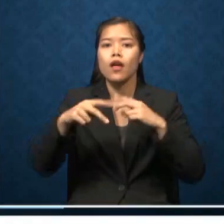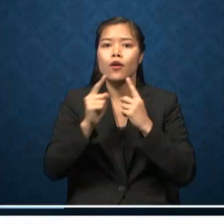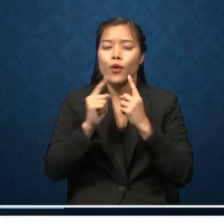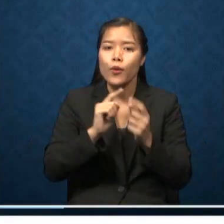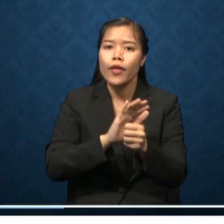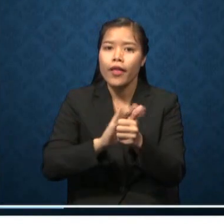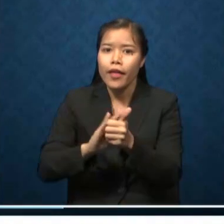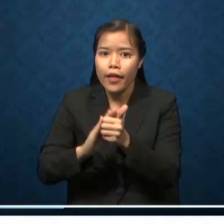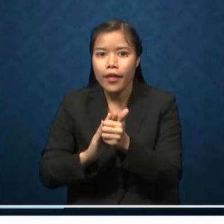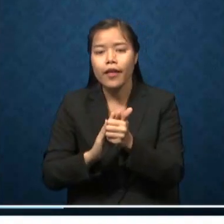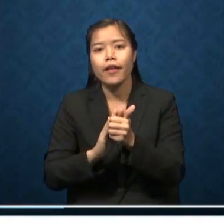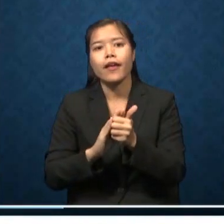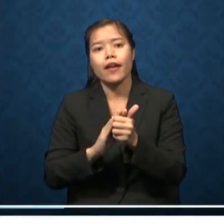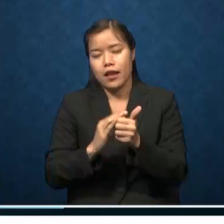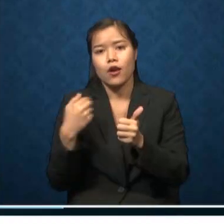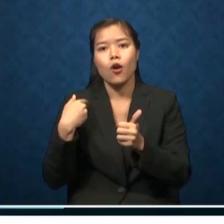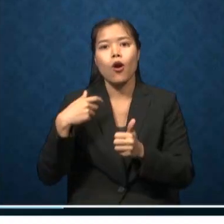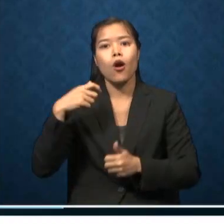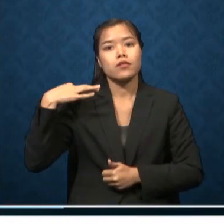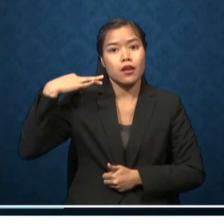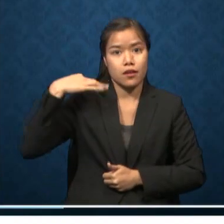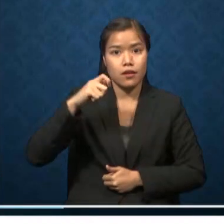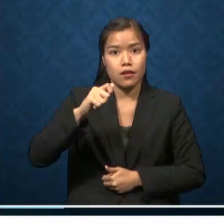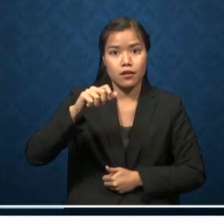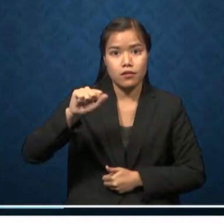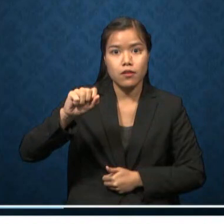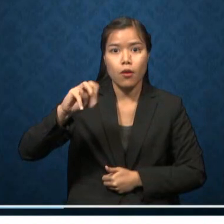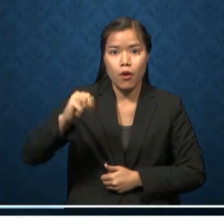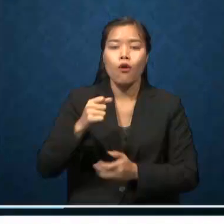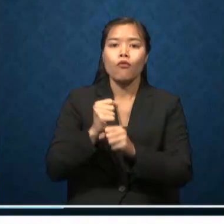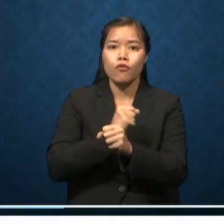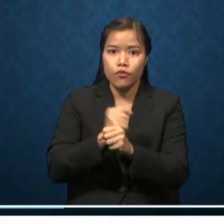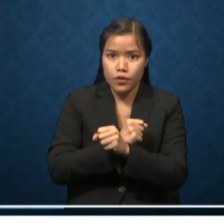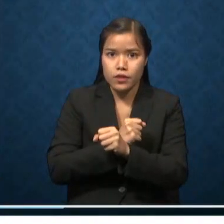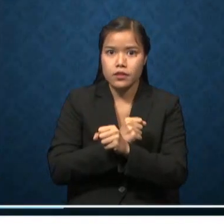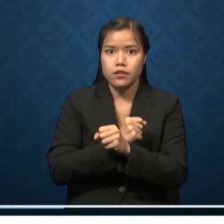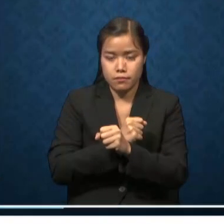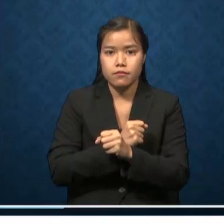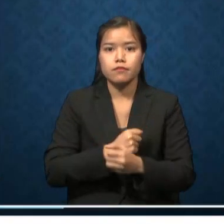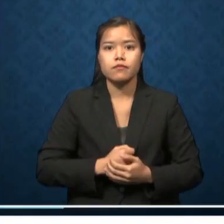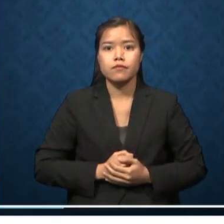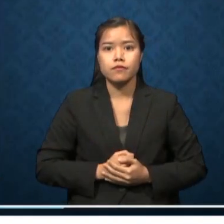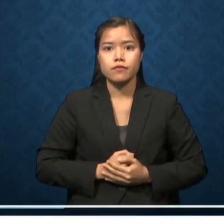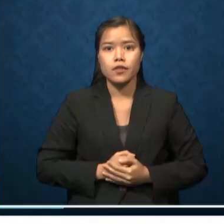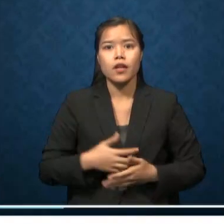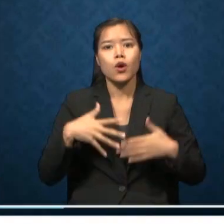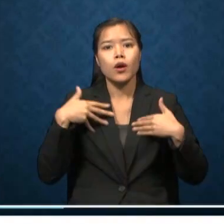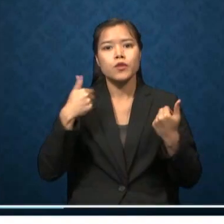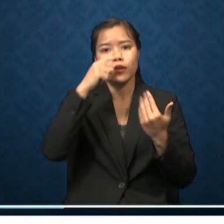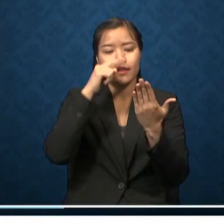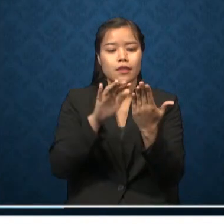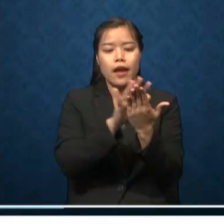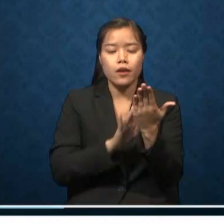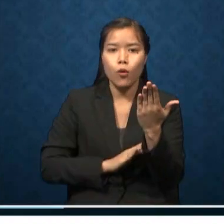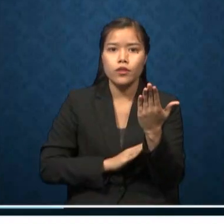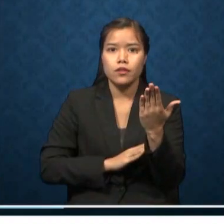เป็นแน่เป็นถามเป็นก็ให้อสมฝึกแล้วก็เจ้าหน้าที่นอกสาธารณสุขด้วยโดยทีม 3หมอหรือปฐมภูมิแล้วก็ความสุขคนไทยนะคะที่พิ่ม